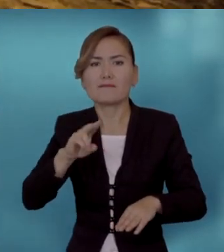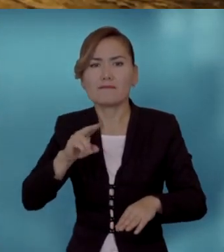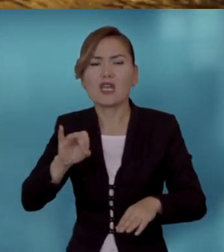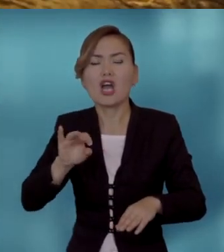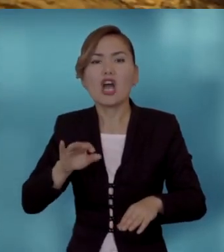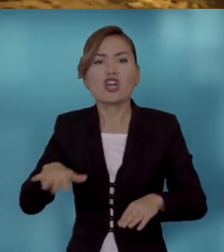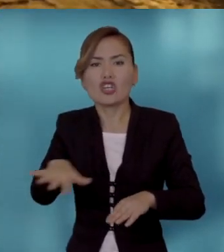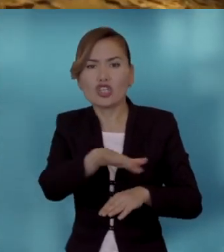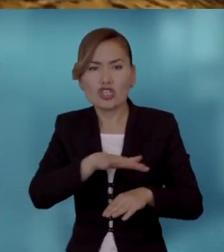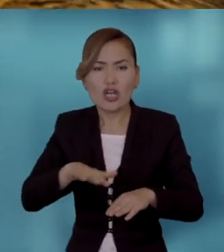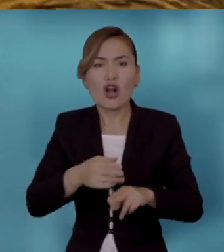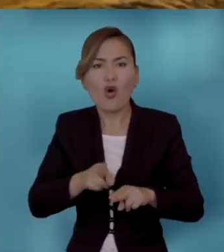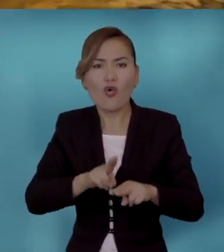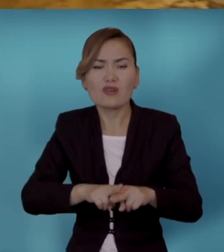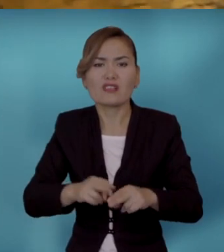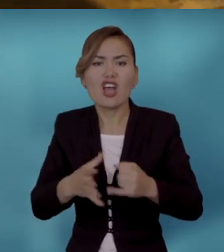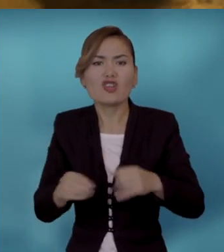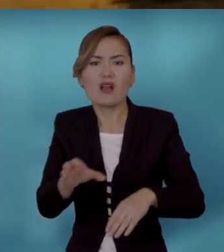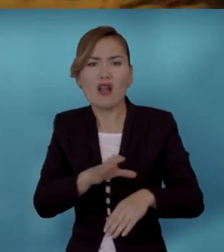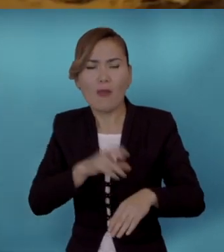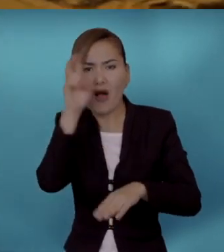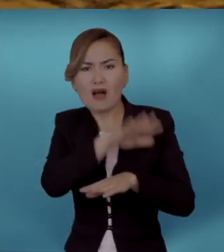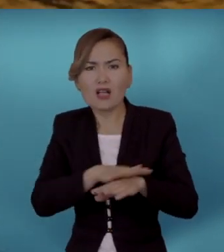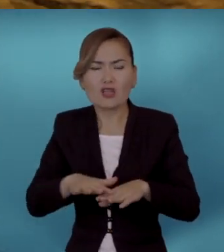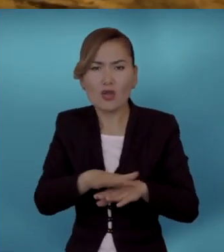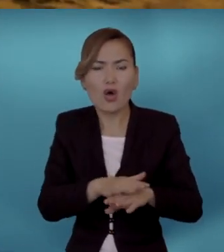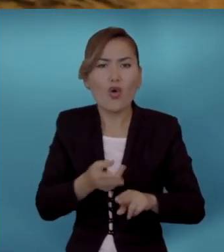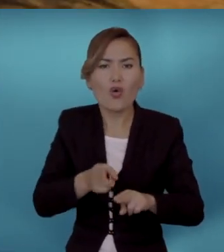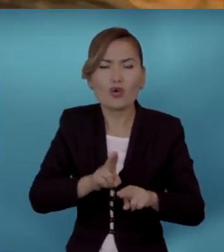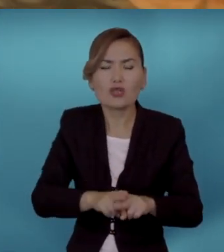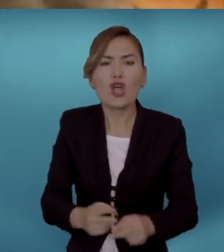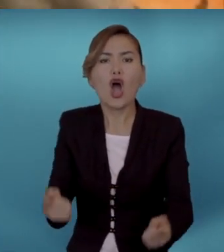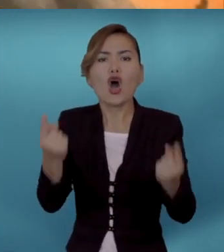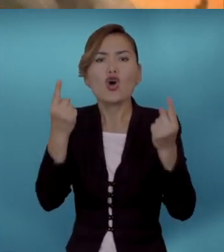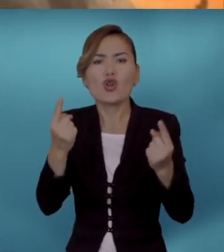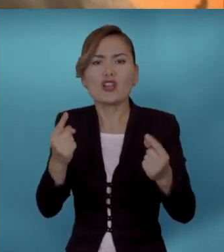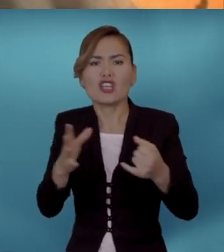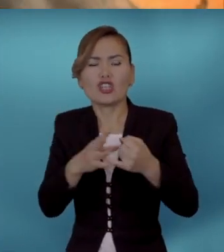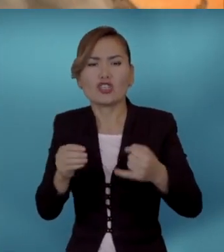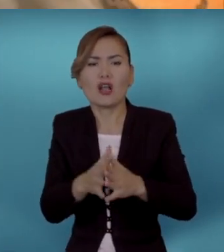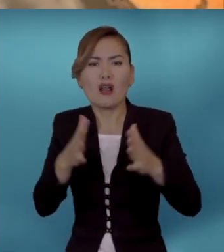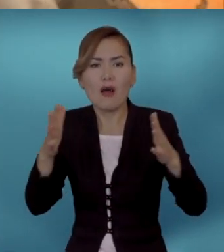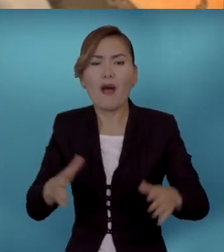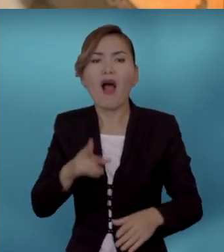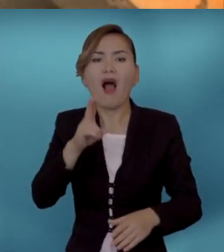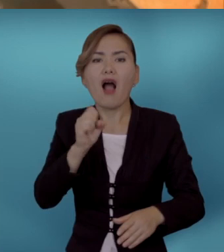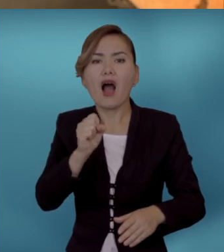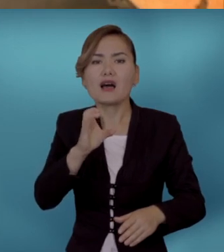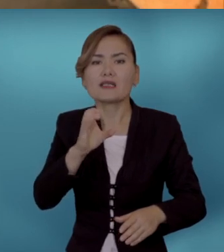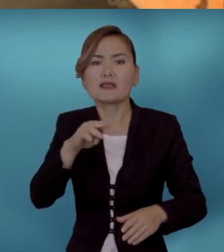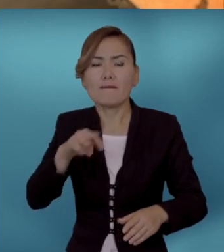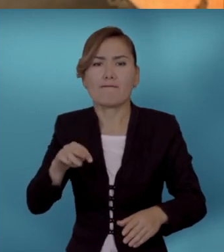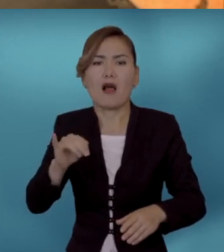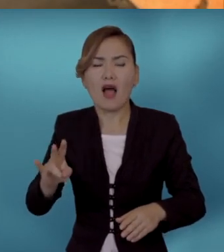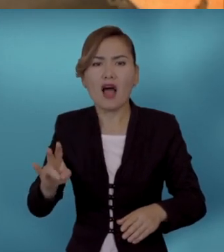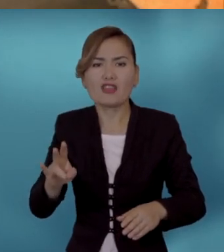байлыққа, төскейі аңызға толған осынау үлкен аумақты Қазақ хандығының қарамағына біріктірді. Қасым хан бүкіл Дешті